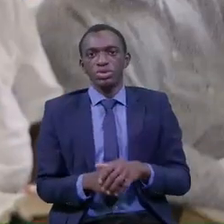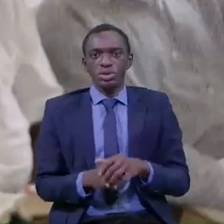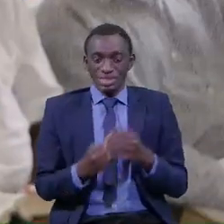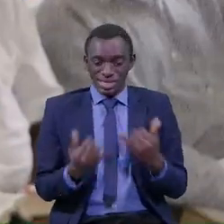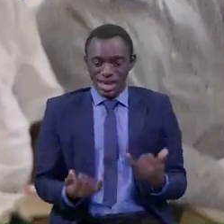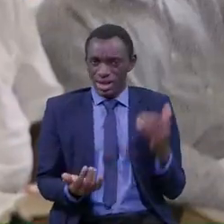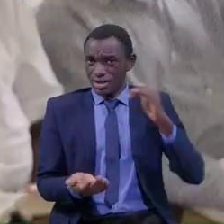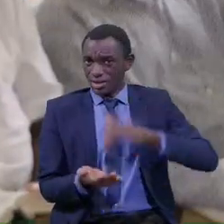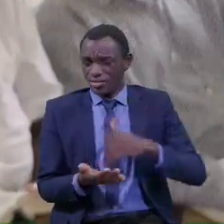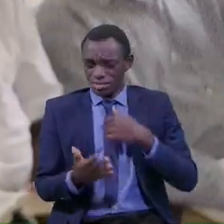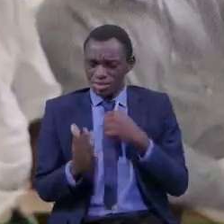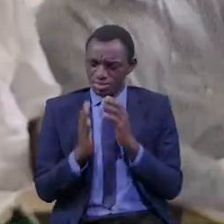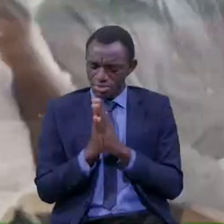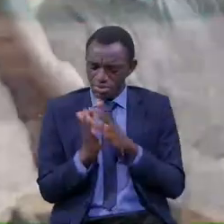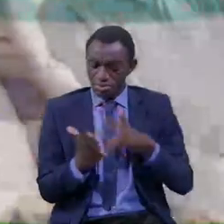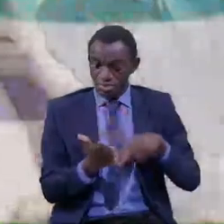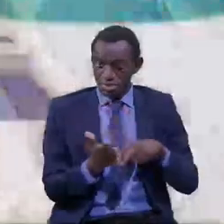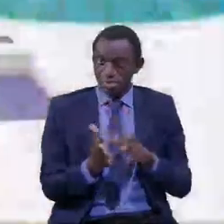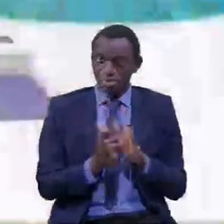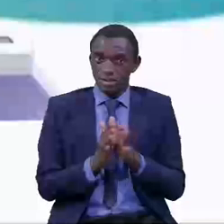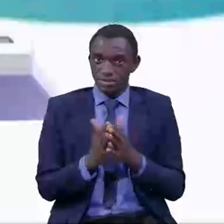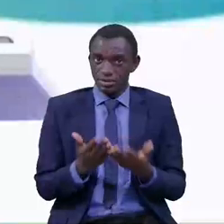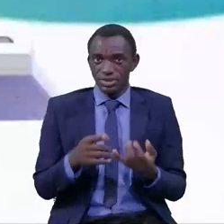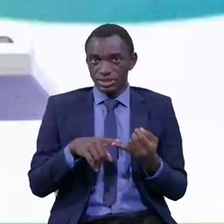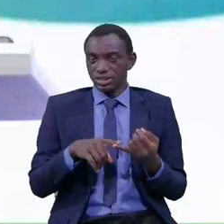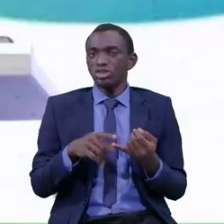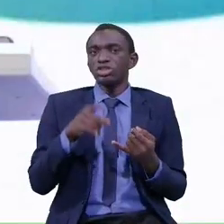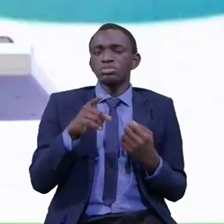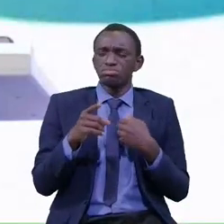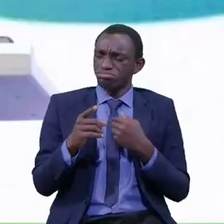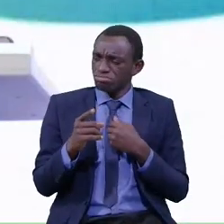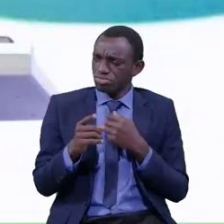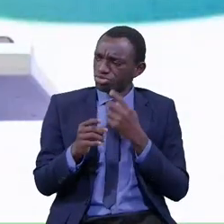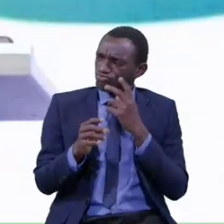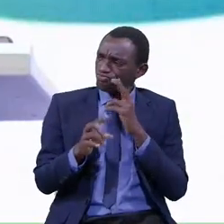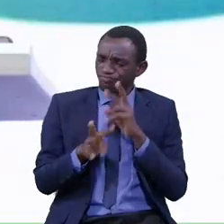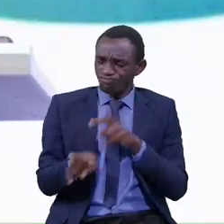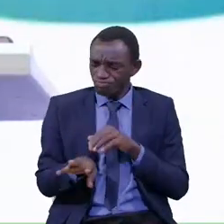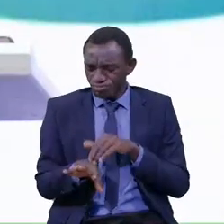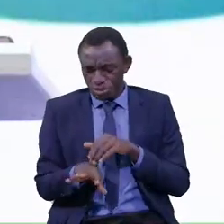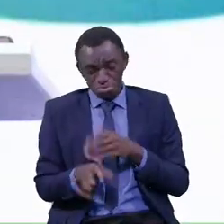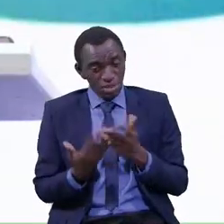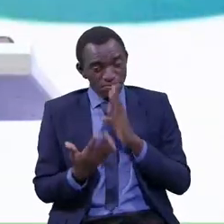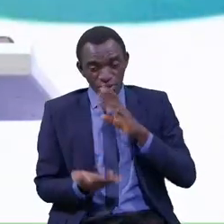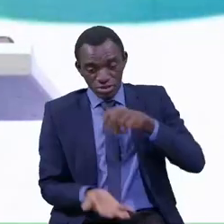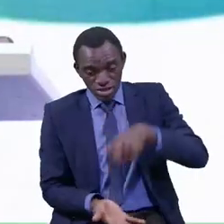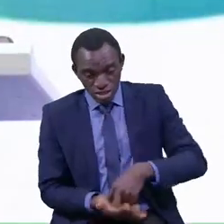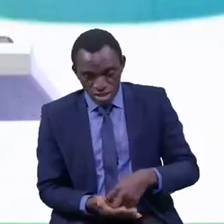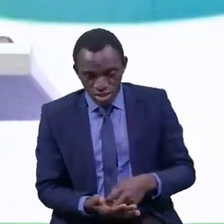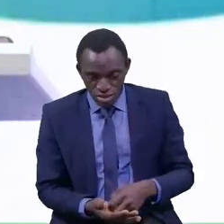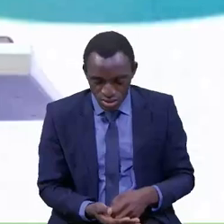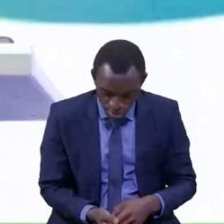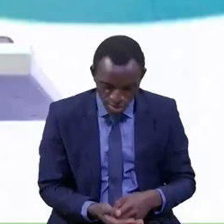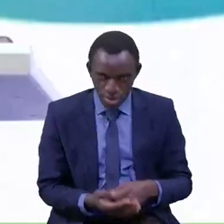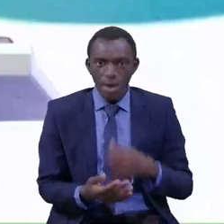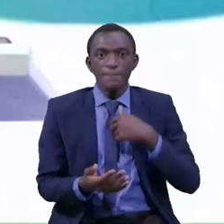Je lis, je prie concernant les Écritures. Je peux avoir sommeil, mais je